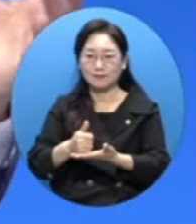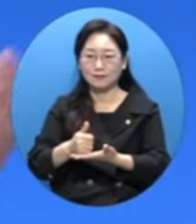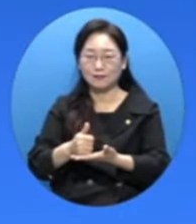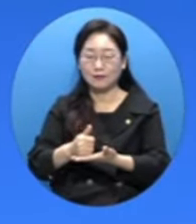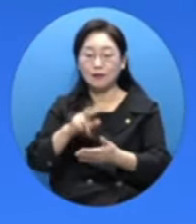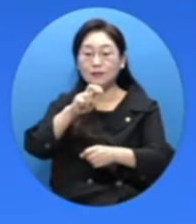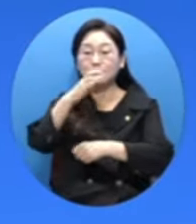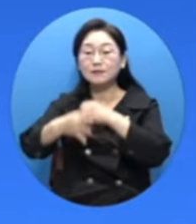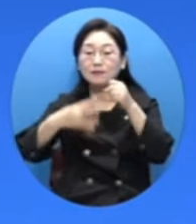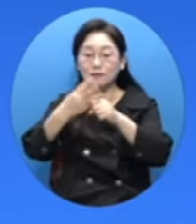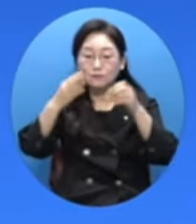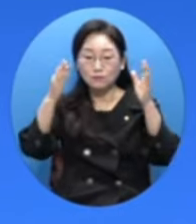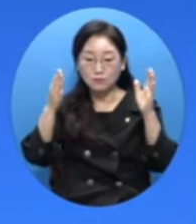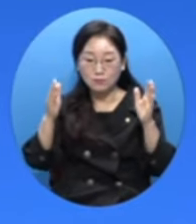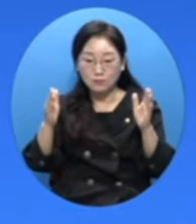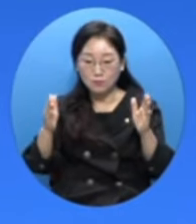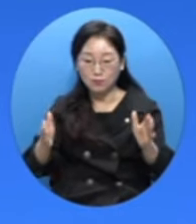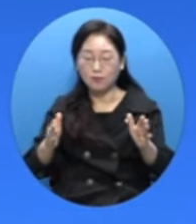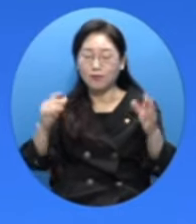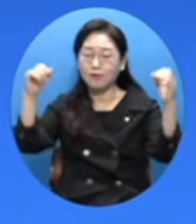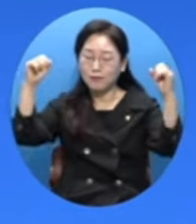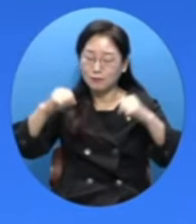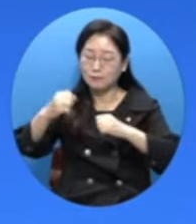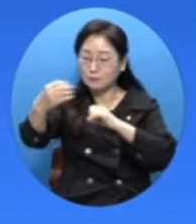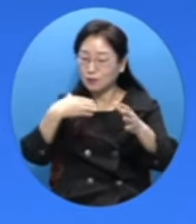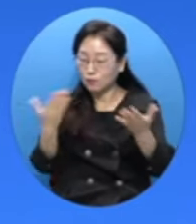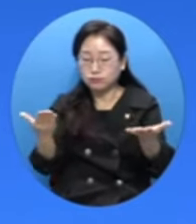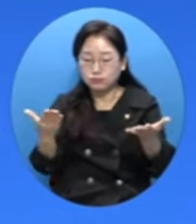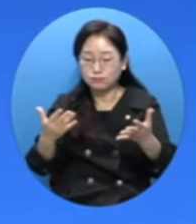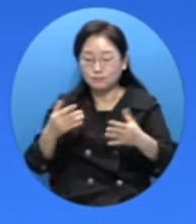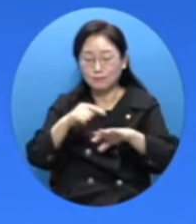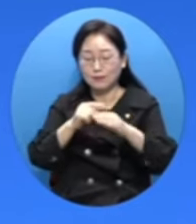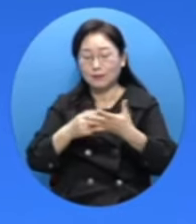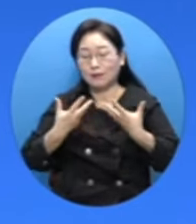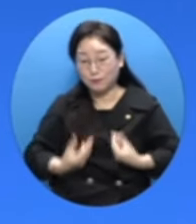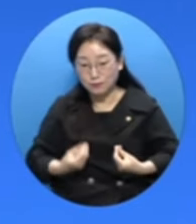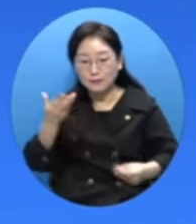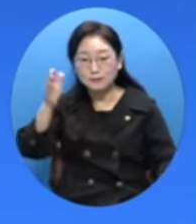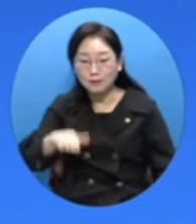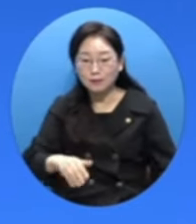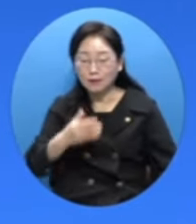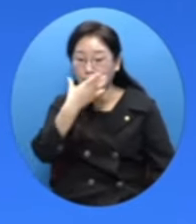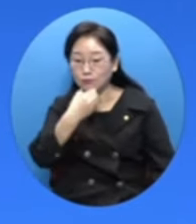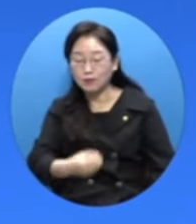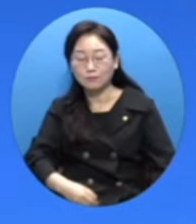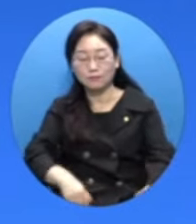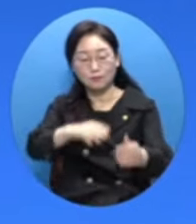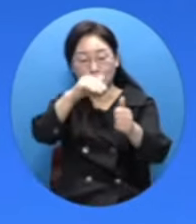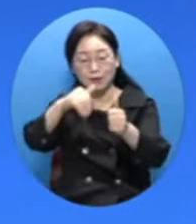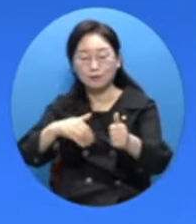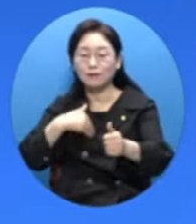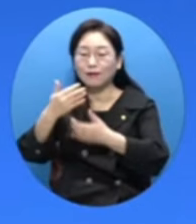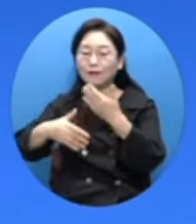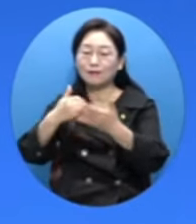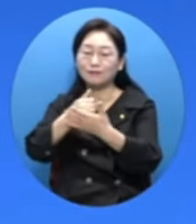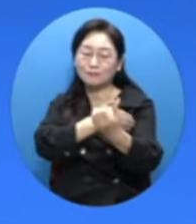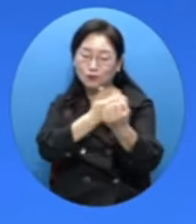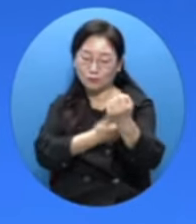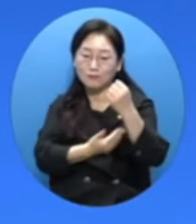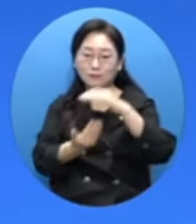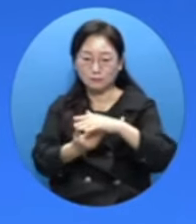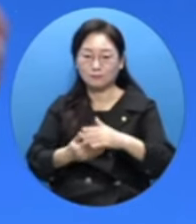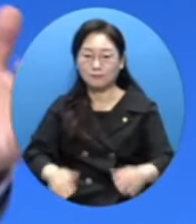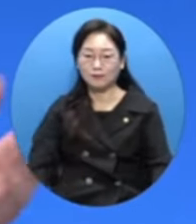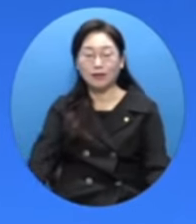24년 동안 응답이 없어 낙심하고 있던 아브라함이 말씀하시기를 나는 전능한 하나님이라. 너는 너